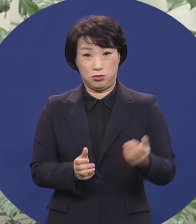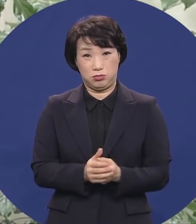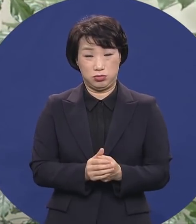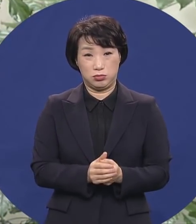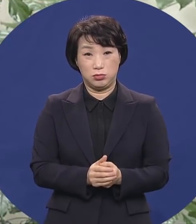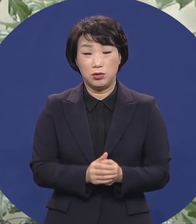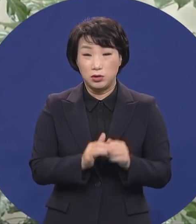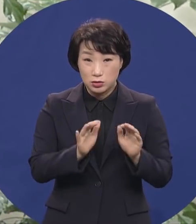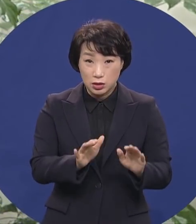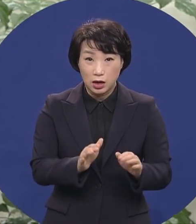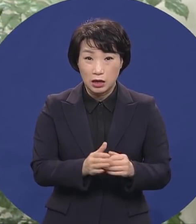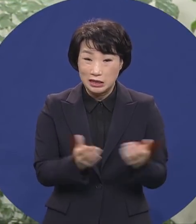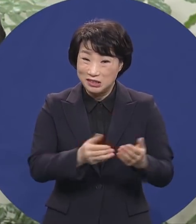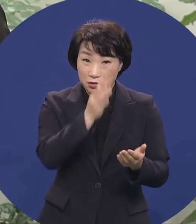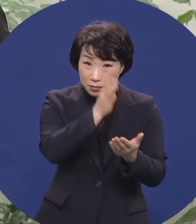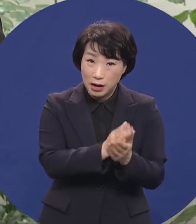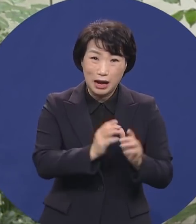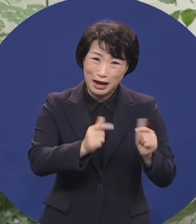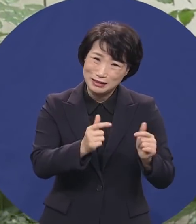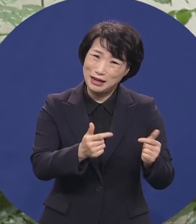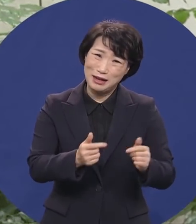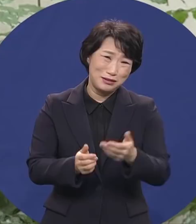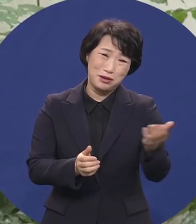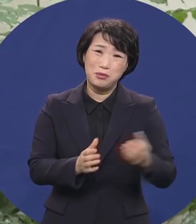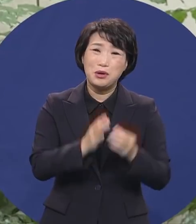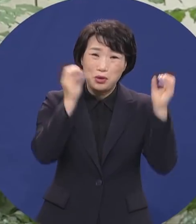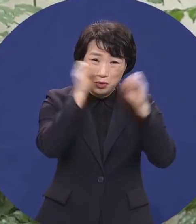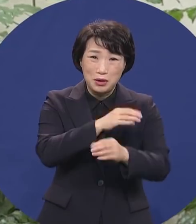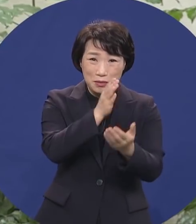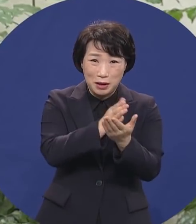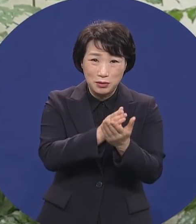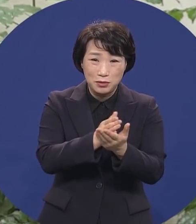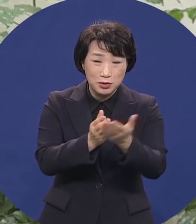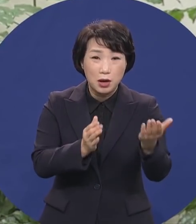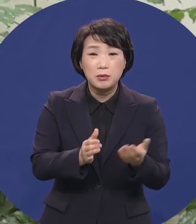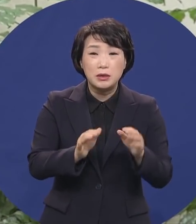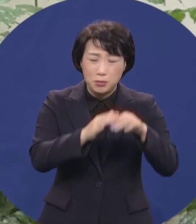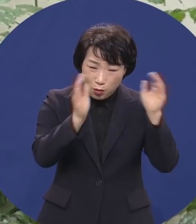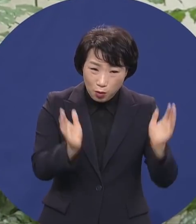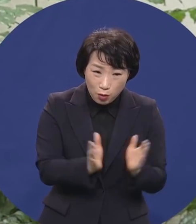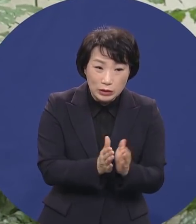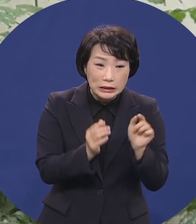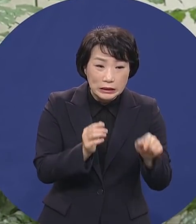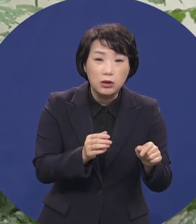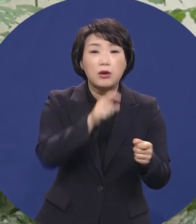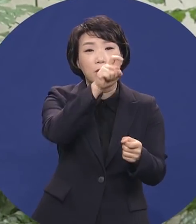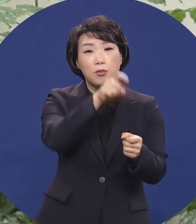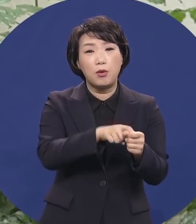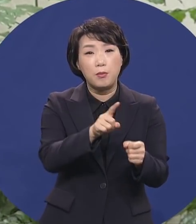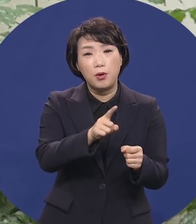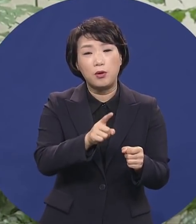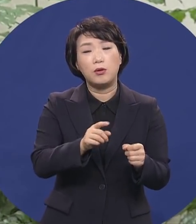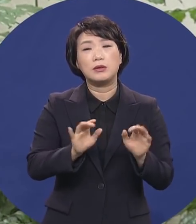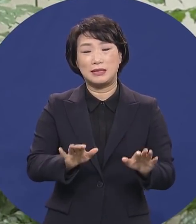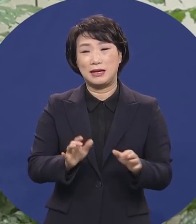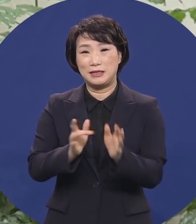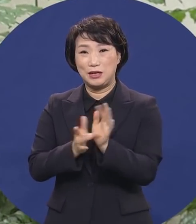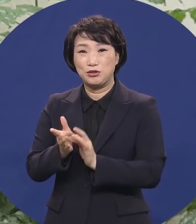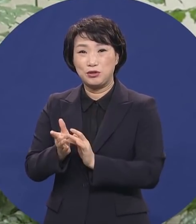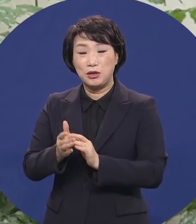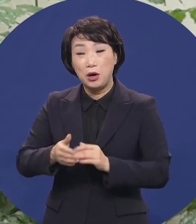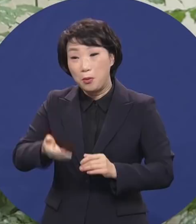마라. 일도 하지 마라. 이런 얘기 아니요. 목적이 무엇이냐 말이요. 예수님